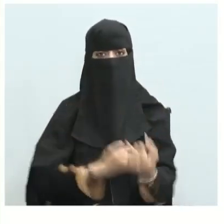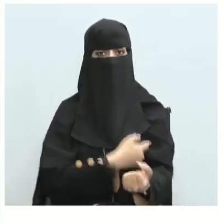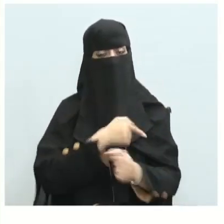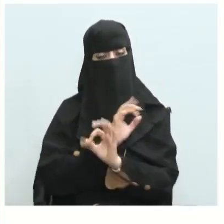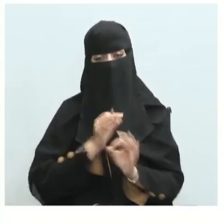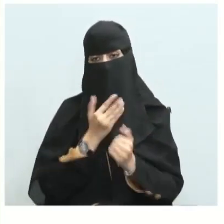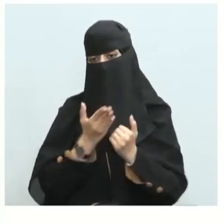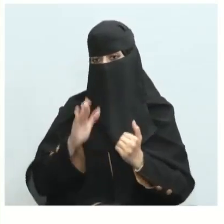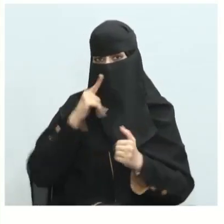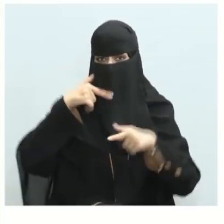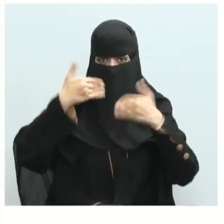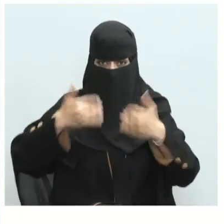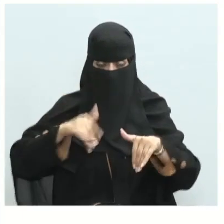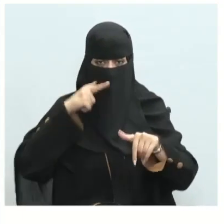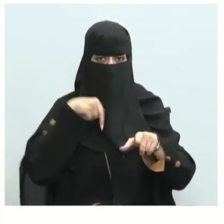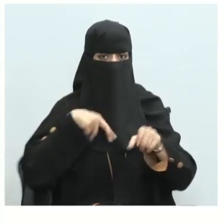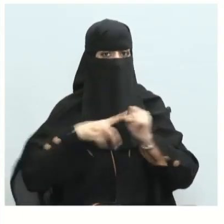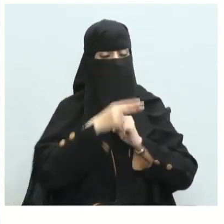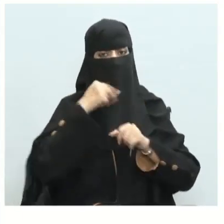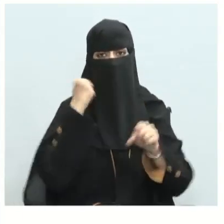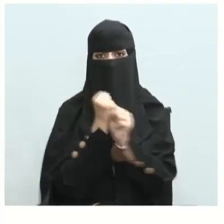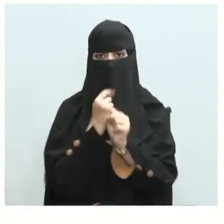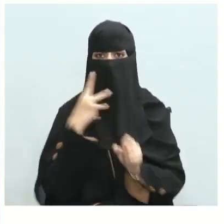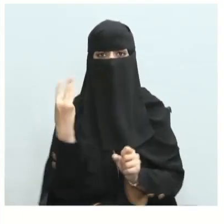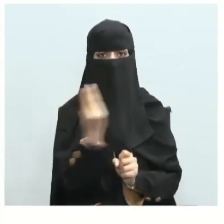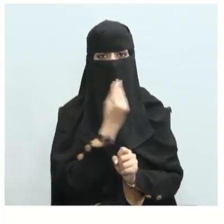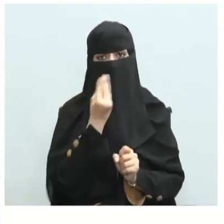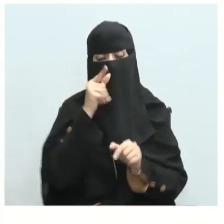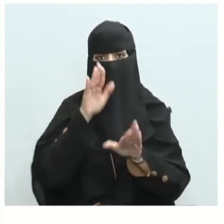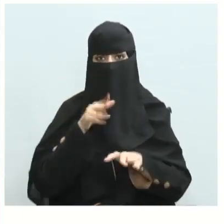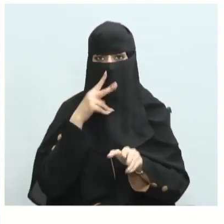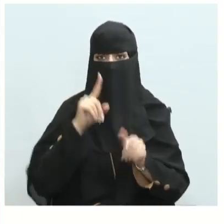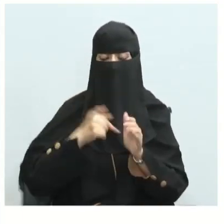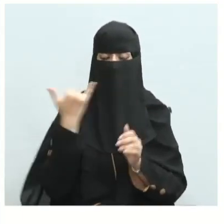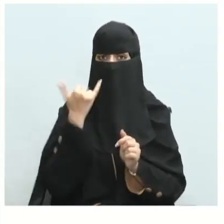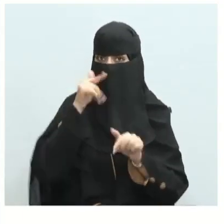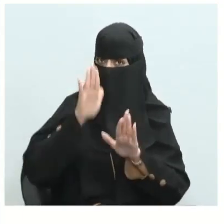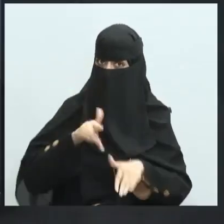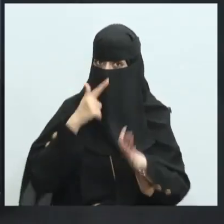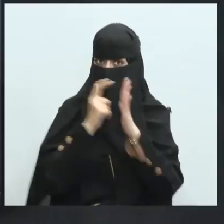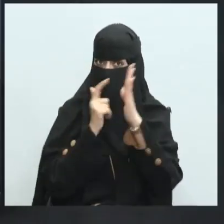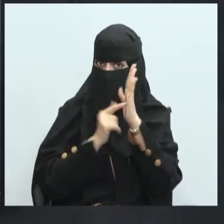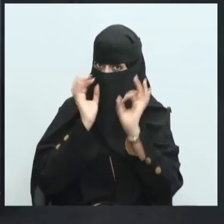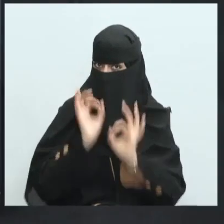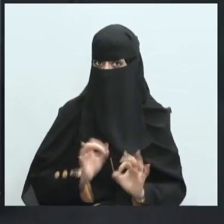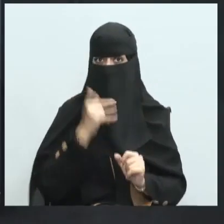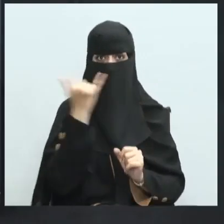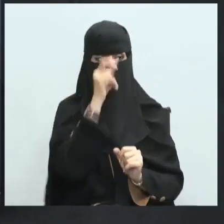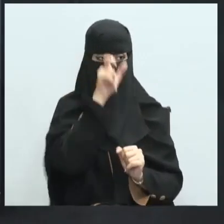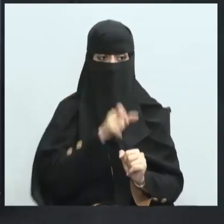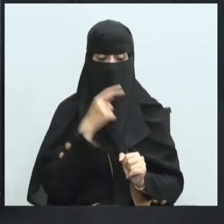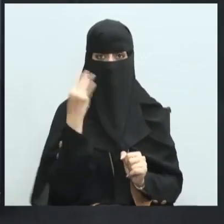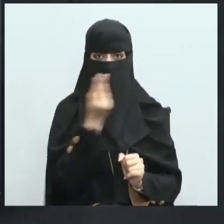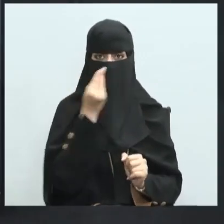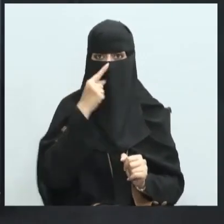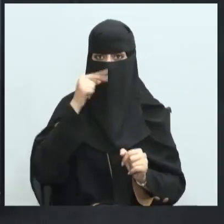والعاهات التي تمنعه من اداء عمله كمرشد سياحي هذه من الامور المهمه جدا بالنسبه للمرشد السياحي ان